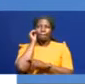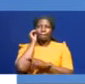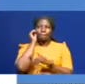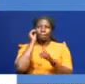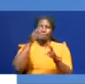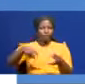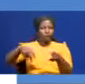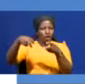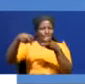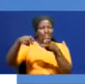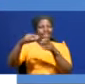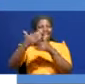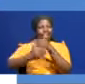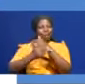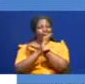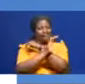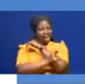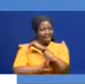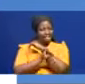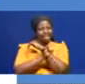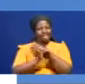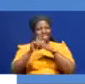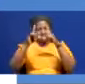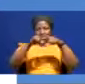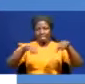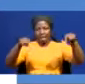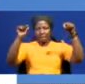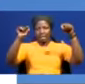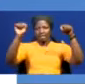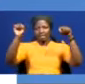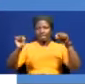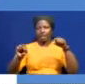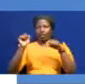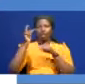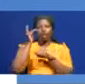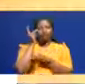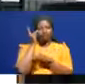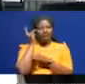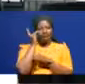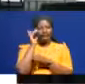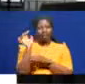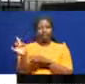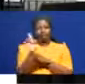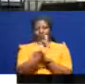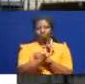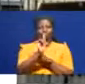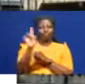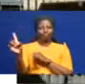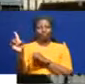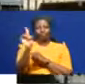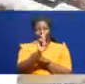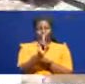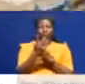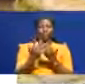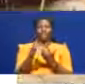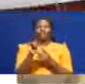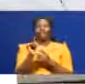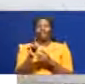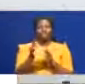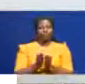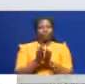zikiwemo Japan na Korea Kusini zikiwa njia zake. Meli hii yenye uzito wa tani